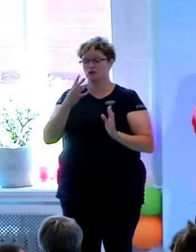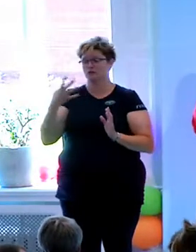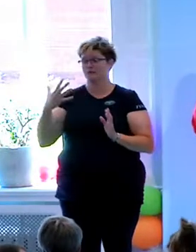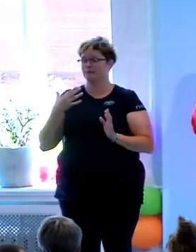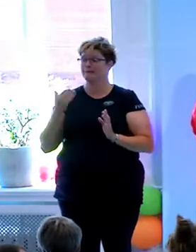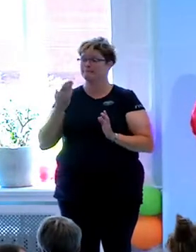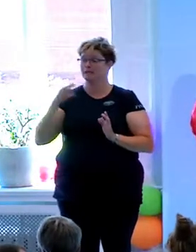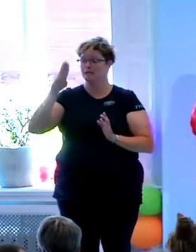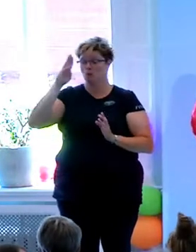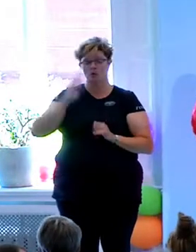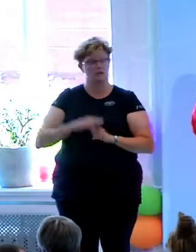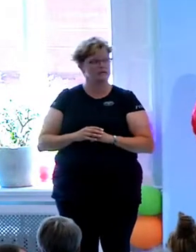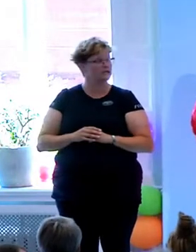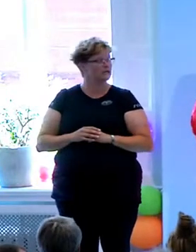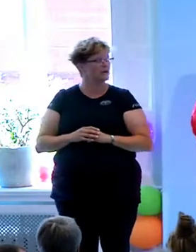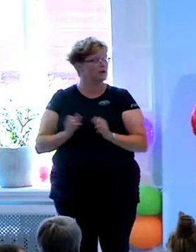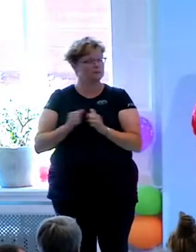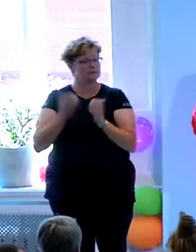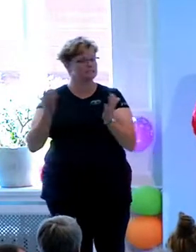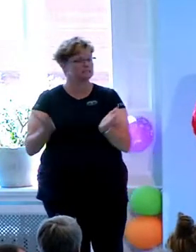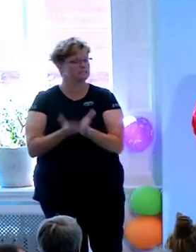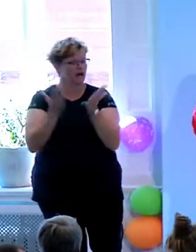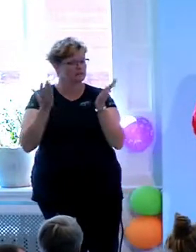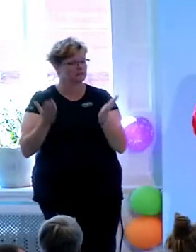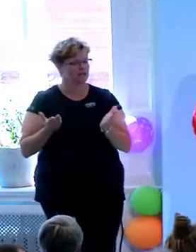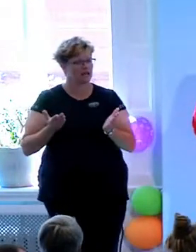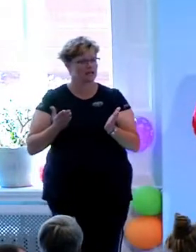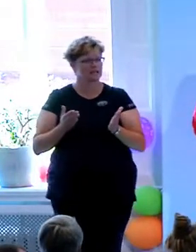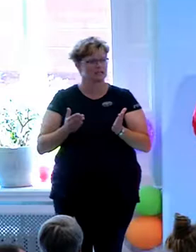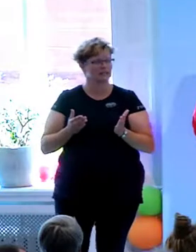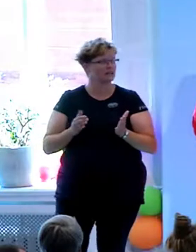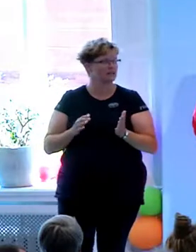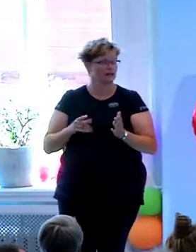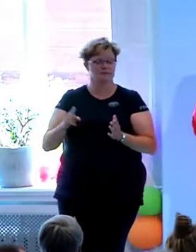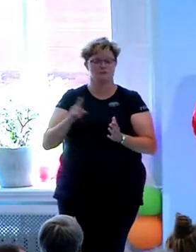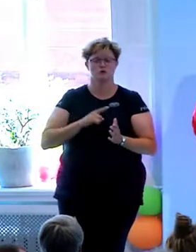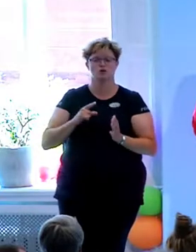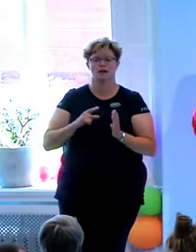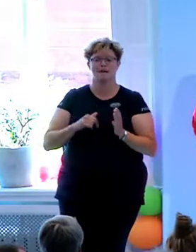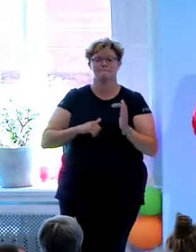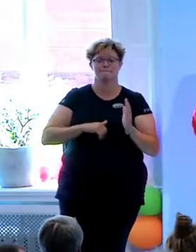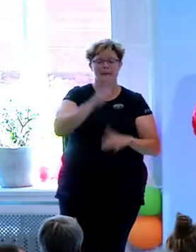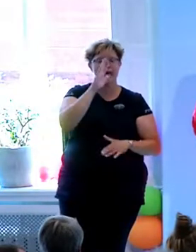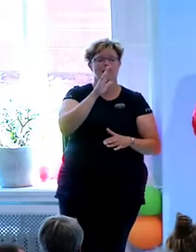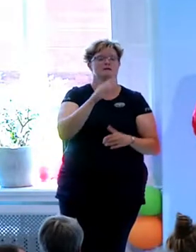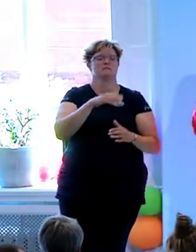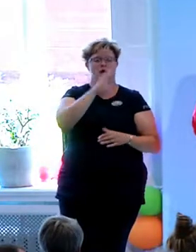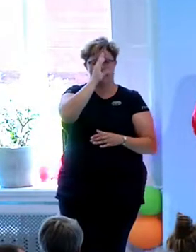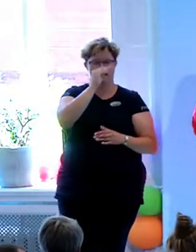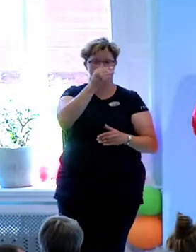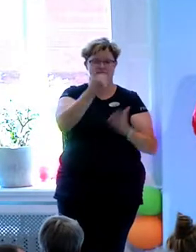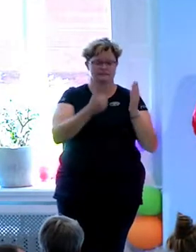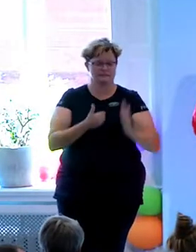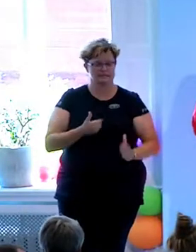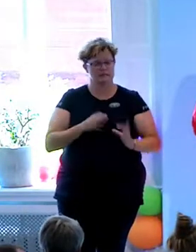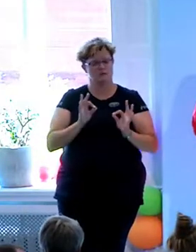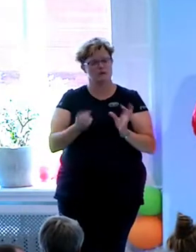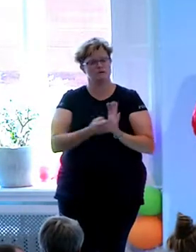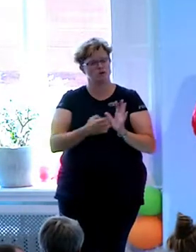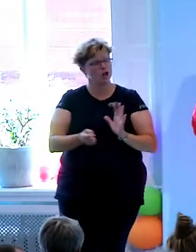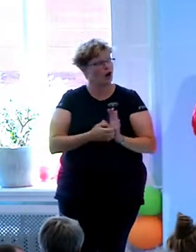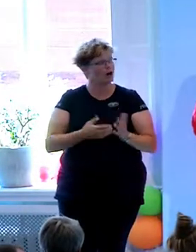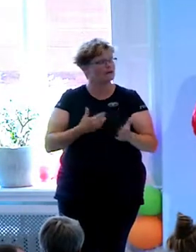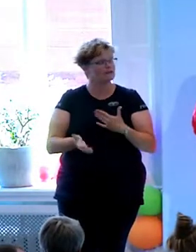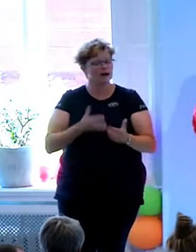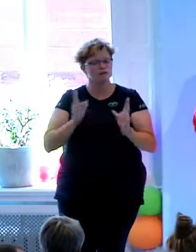då. Men samtidigt så är det ju fortfarande väsentligt mycket mer på här sidan. Hur förklarar man?